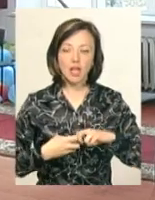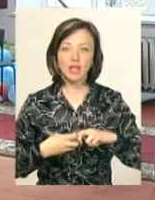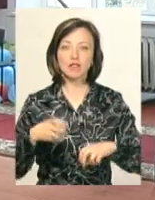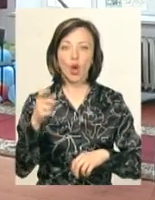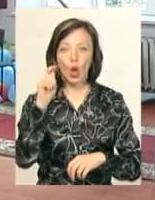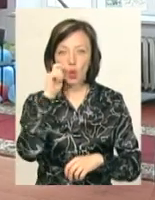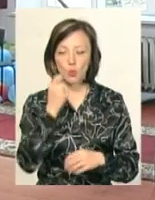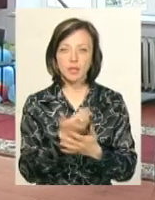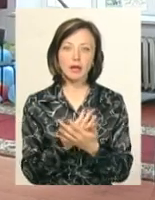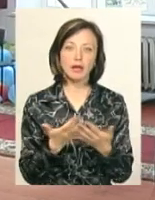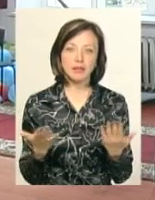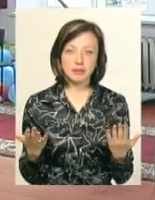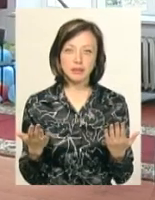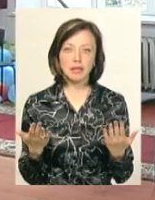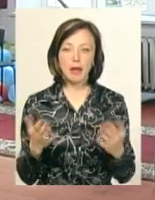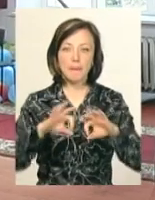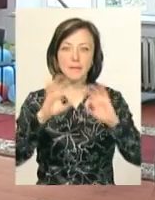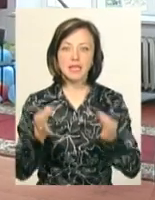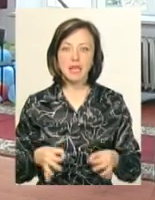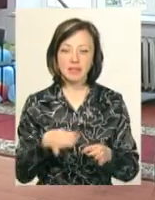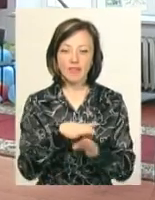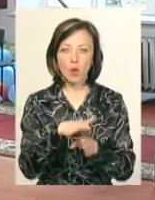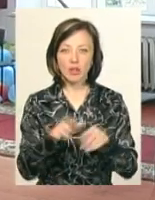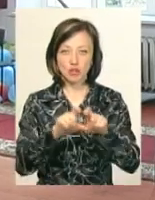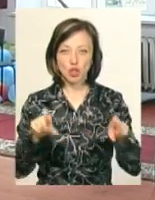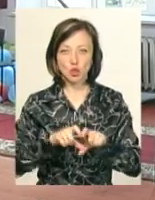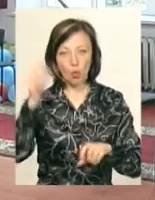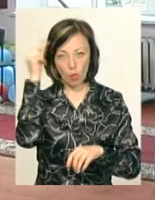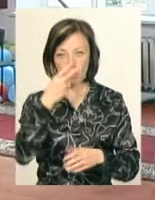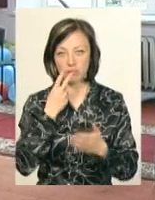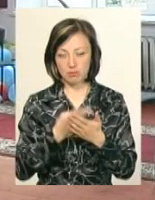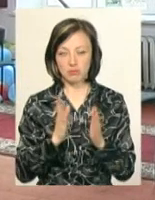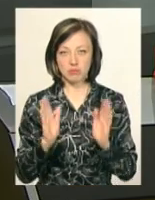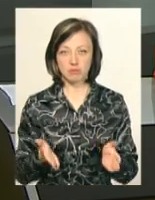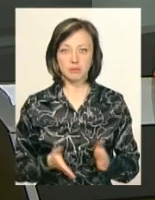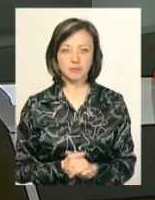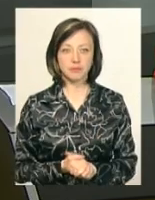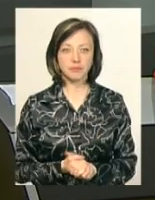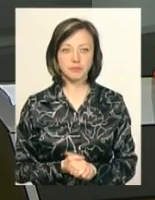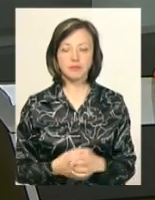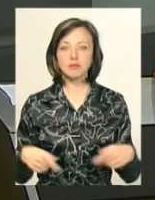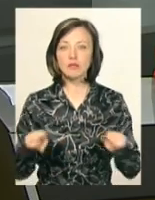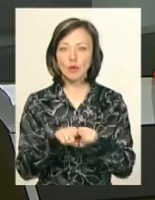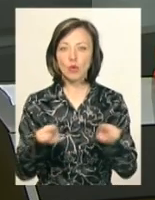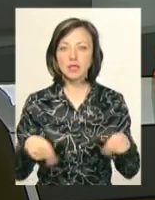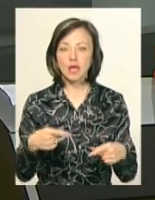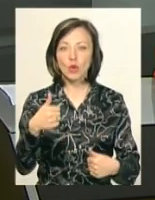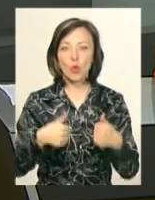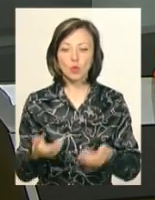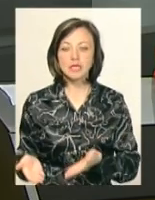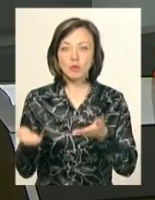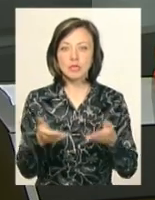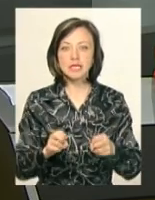Івано-Франківськ, Луцьк. Різні мистецькі виконавські школи будуть представлені. Також організатори конкурсу